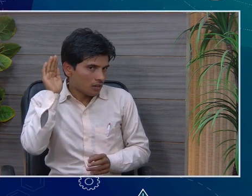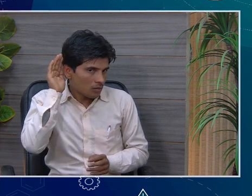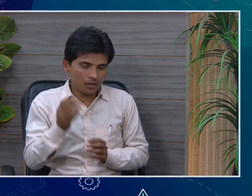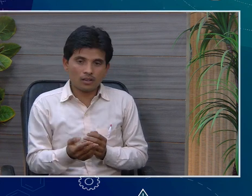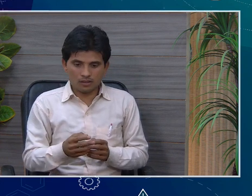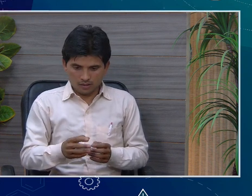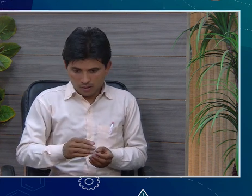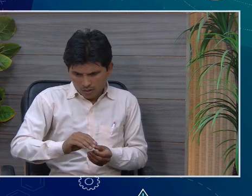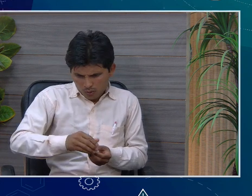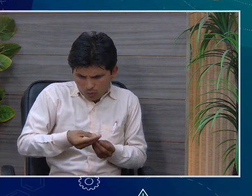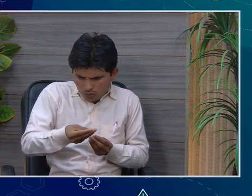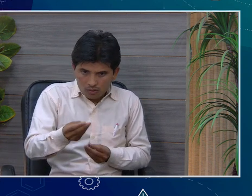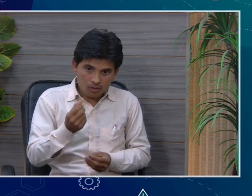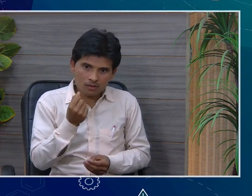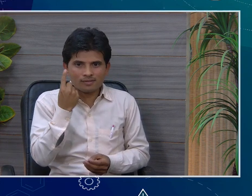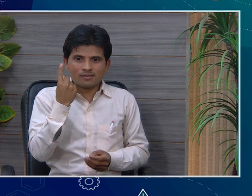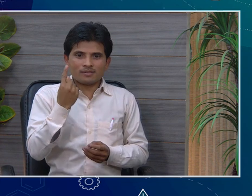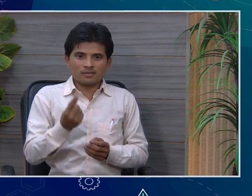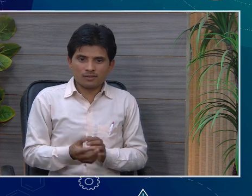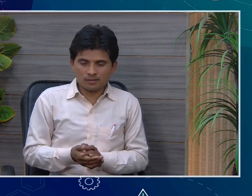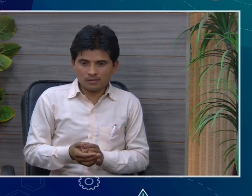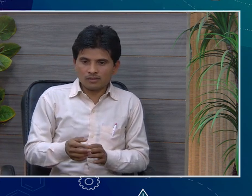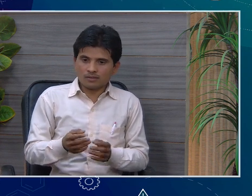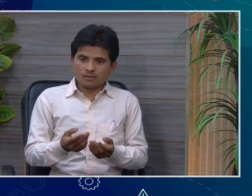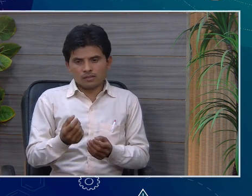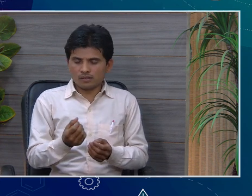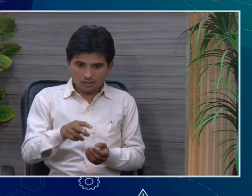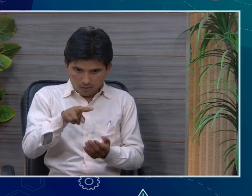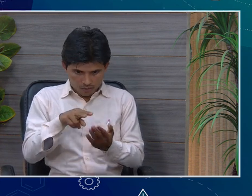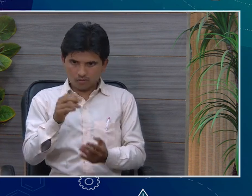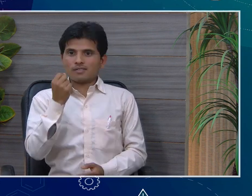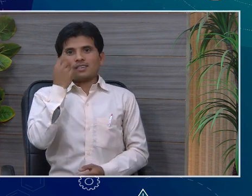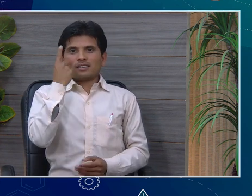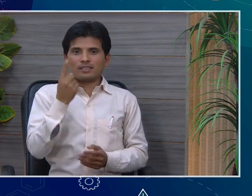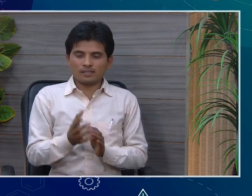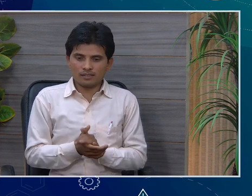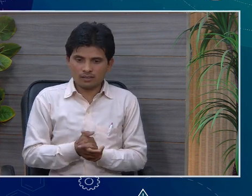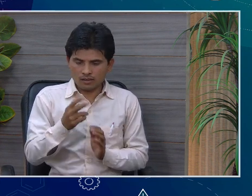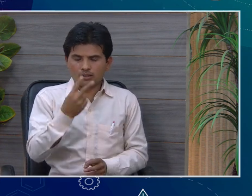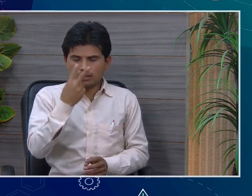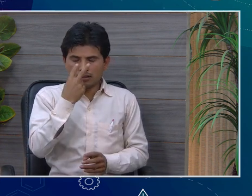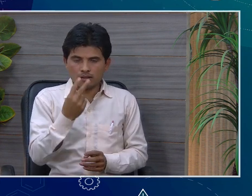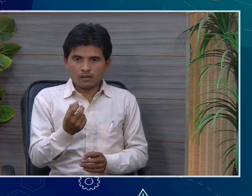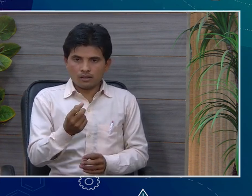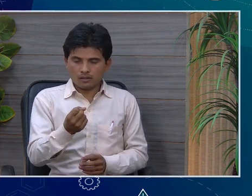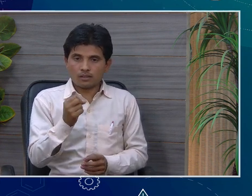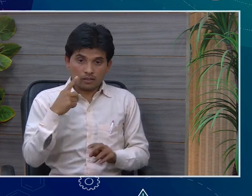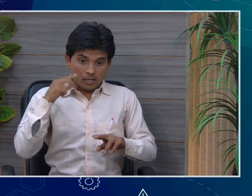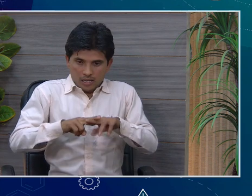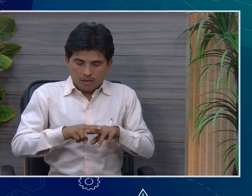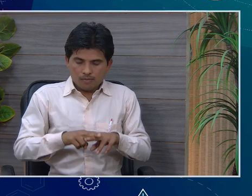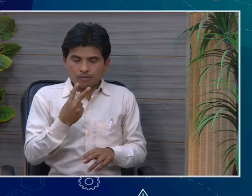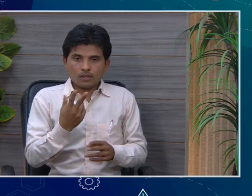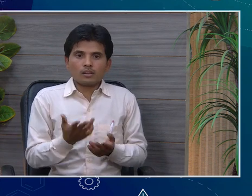जो पास से दूर की तरफ को यह दूर से पास की तरफ आ रहा है वह पैटर्न बच्चे आराम से प्रसिद्व करते हैं और हम अगर आंख बंद कर ले वह में भी प्रसिद्ध होगा